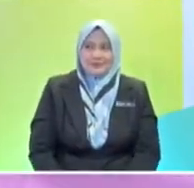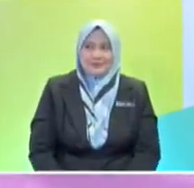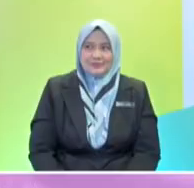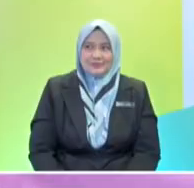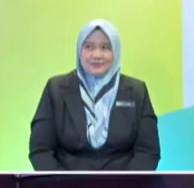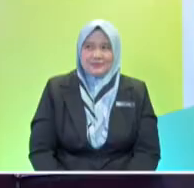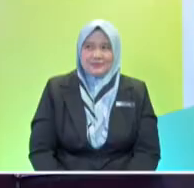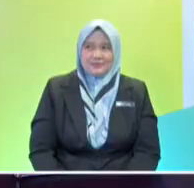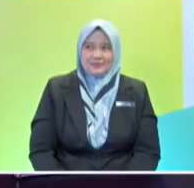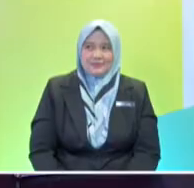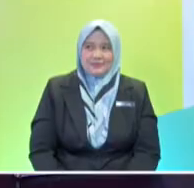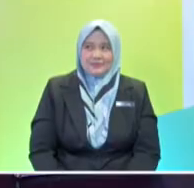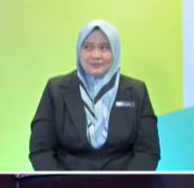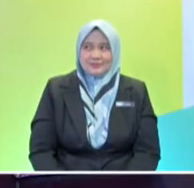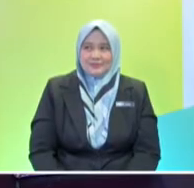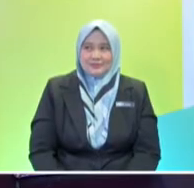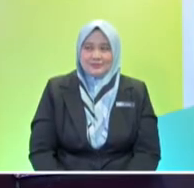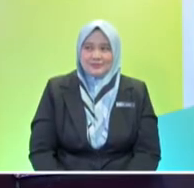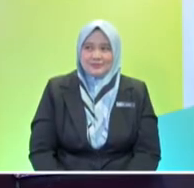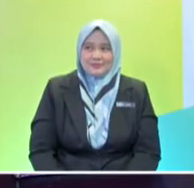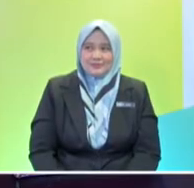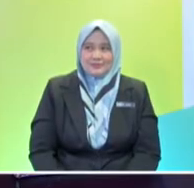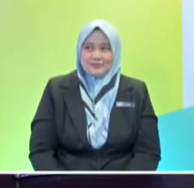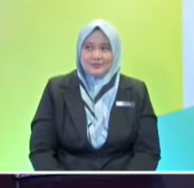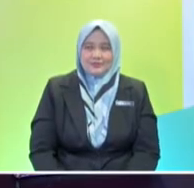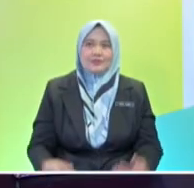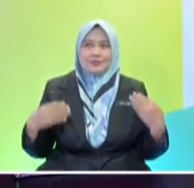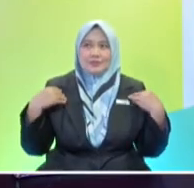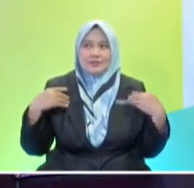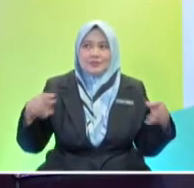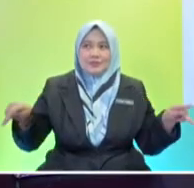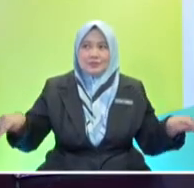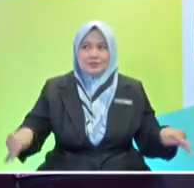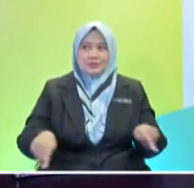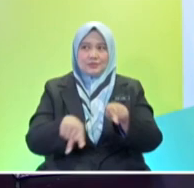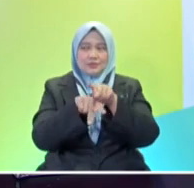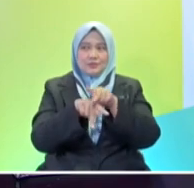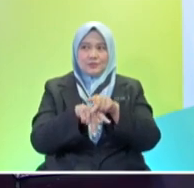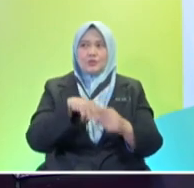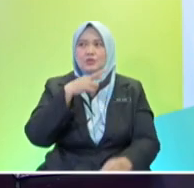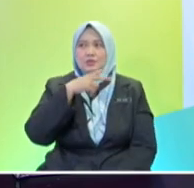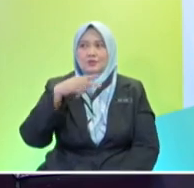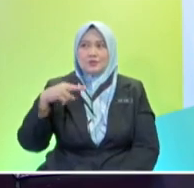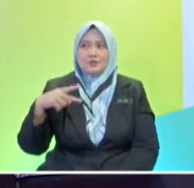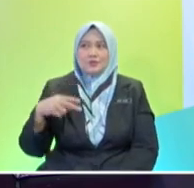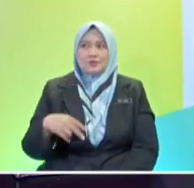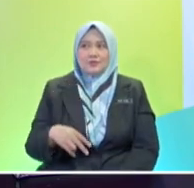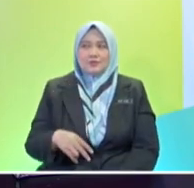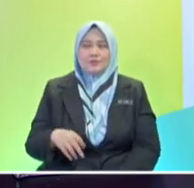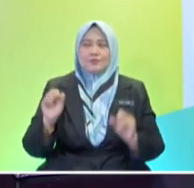dulu Mira. Okey, okay, haiwan saya ni cikgu, dia ada selaput renang. Okay. Dekat tangan dia ada selaput renang cikgu. Okey. Gaya dia macam mana